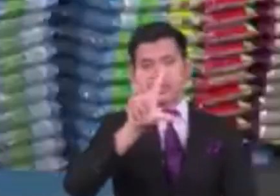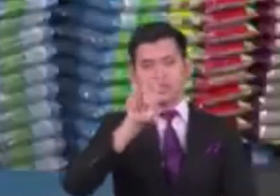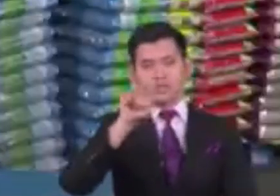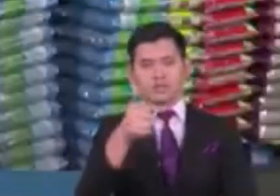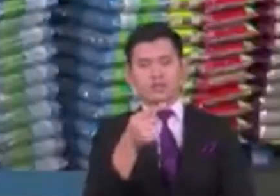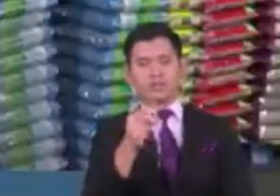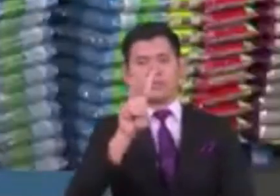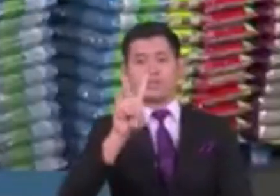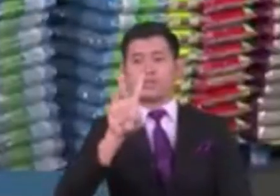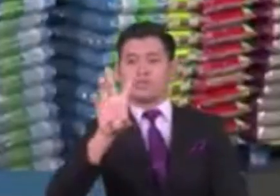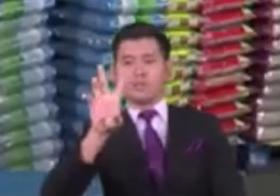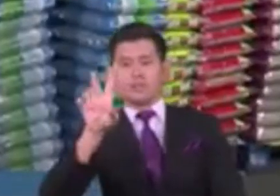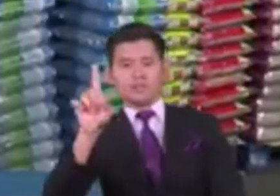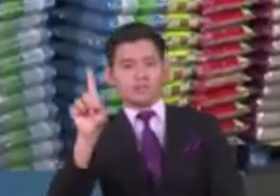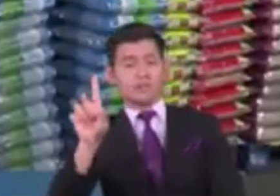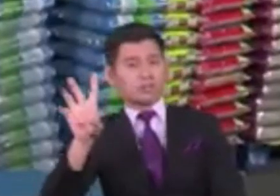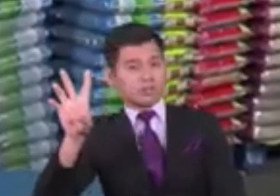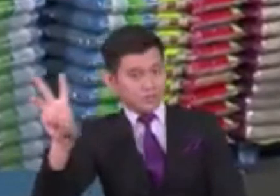23,216.